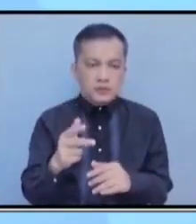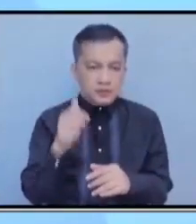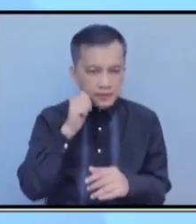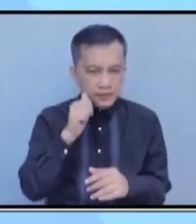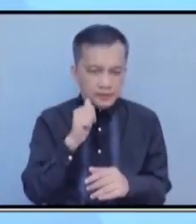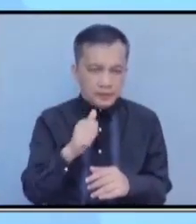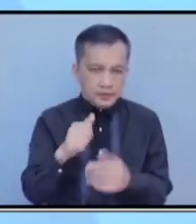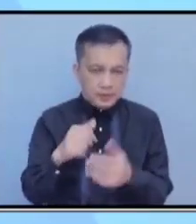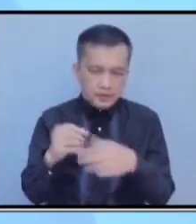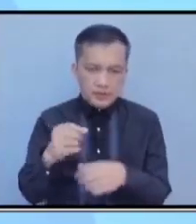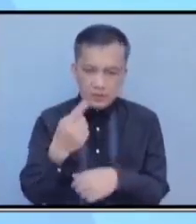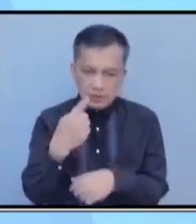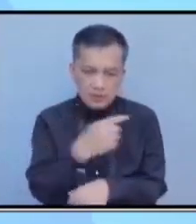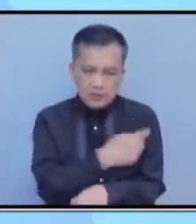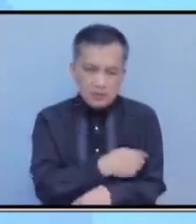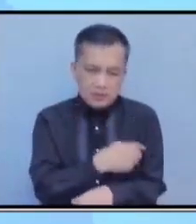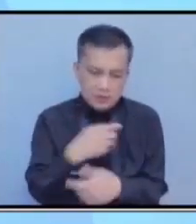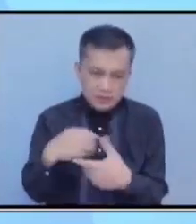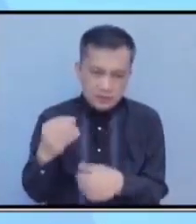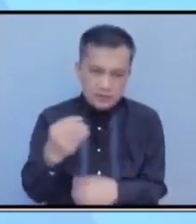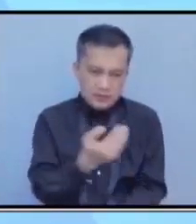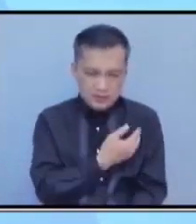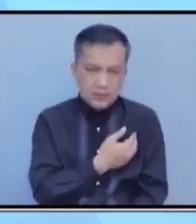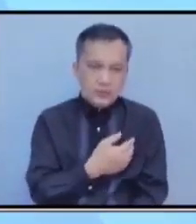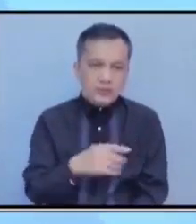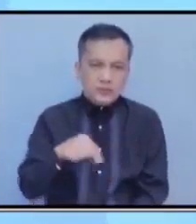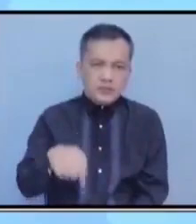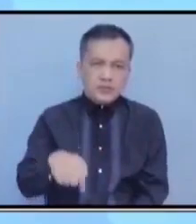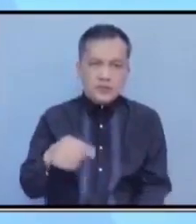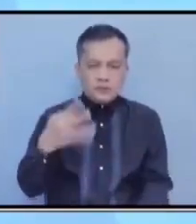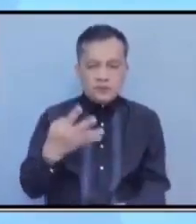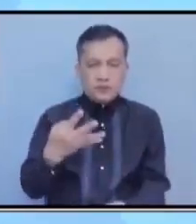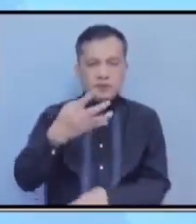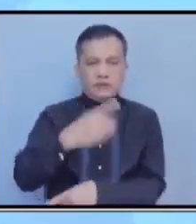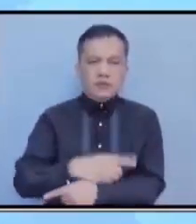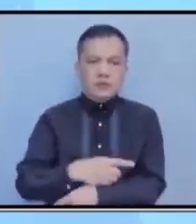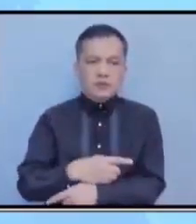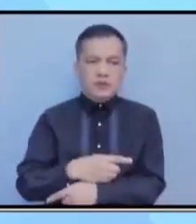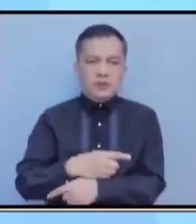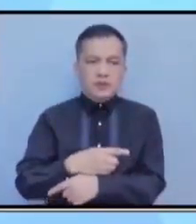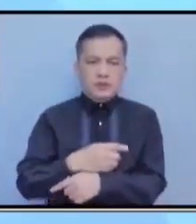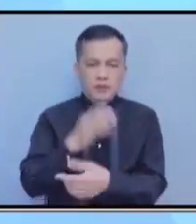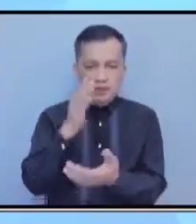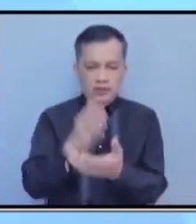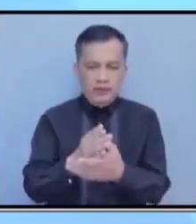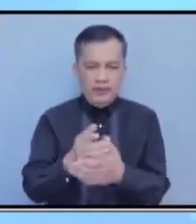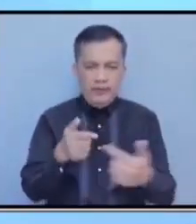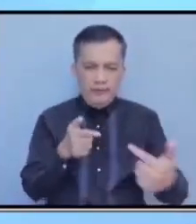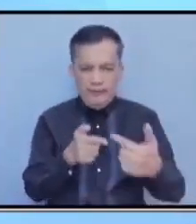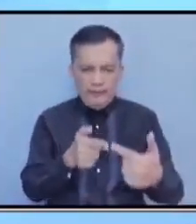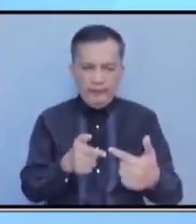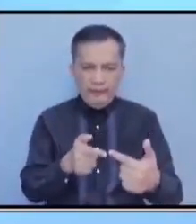ng Gaza Ngayong araw ang pang-apat na kasunduan para sa tigil putukan ng Israel at hamas